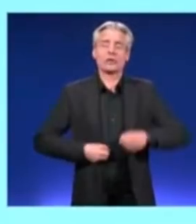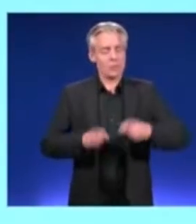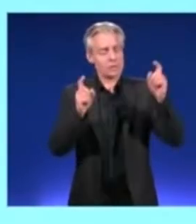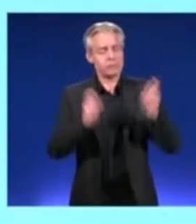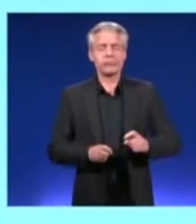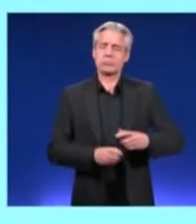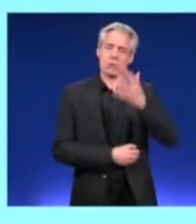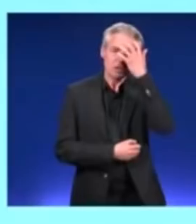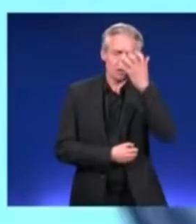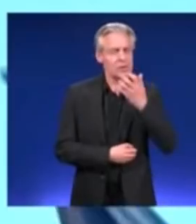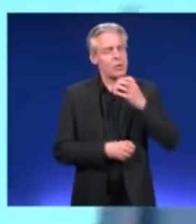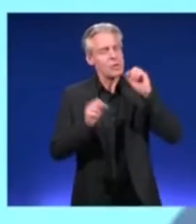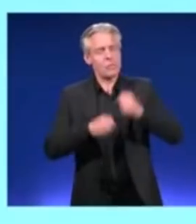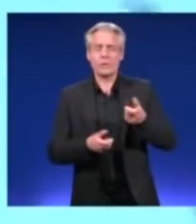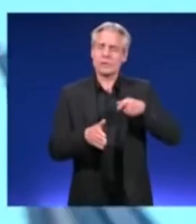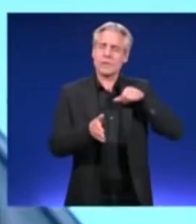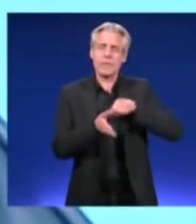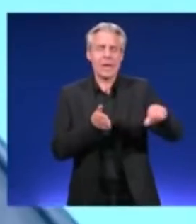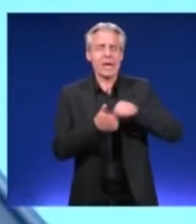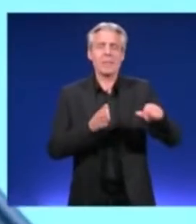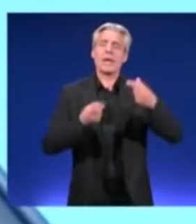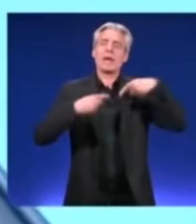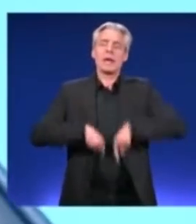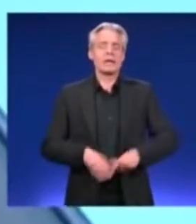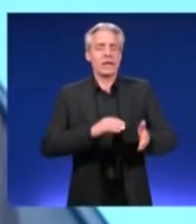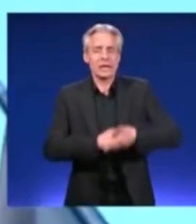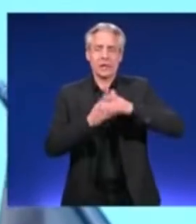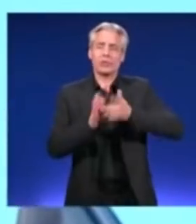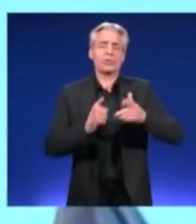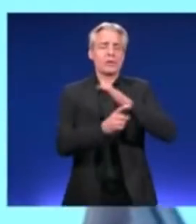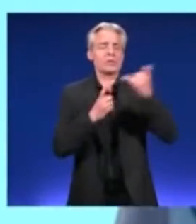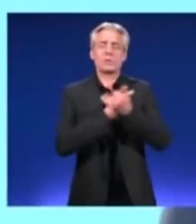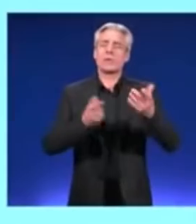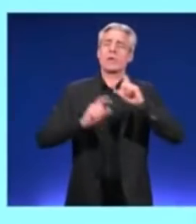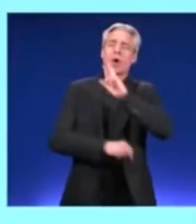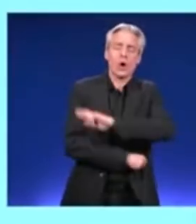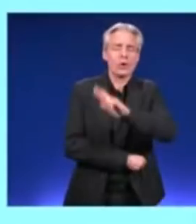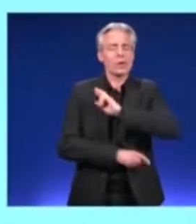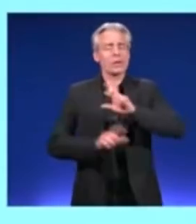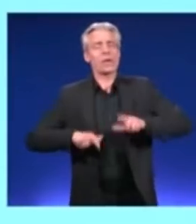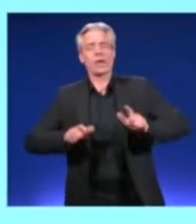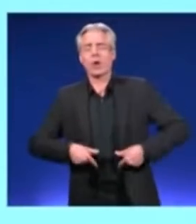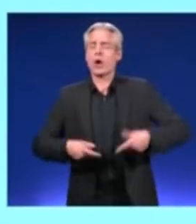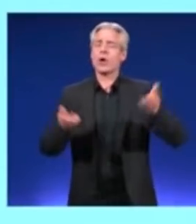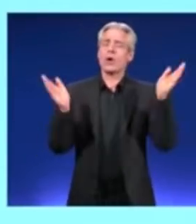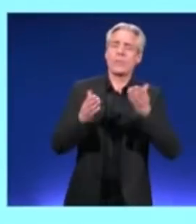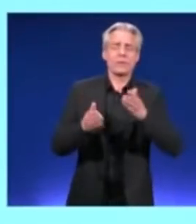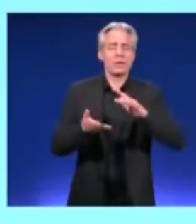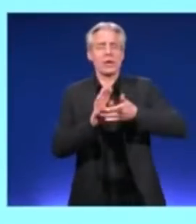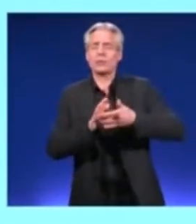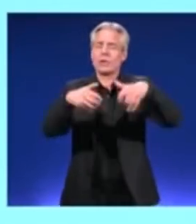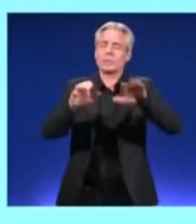sérieux, est capable de financer son État-providence, nos retraites, notre école, notre hôpital et nos services